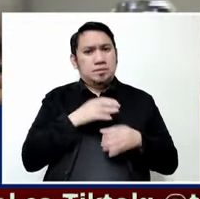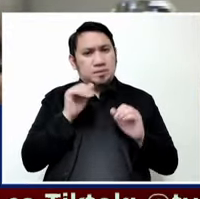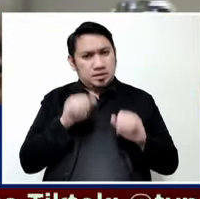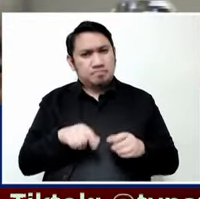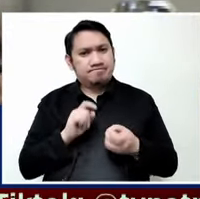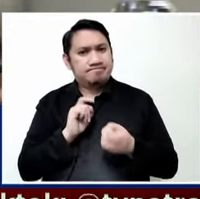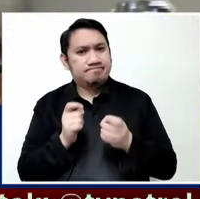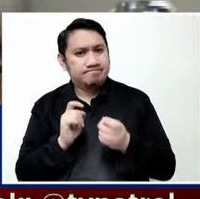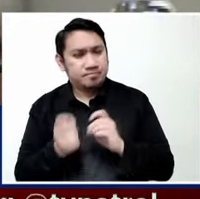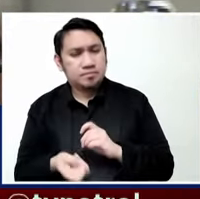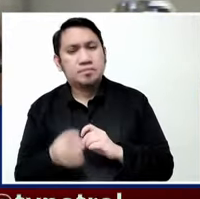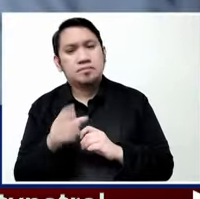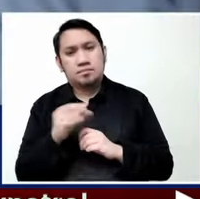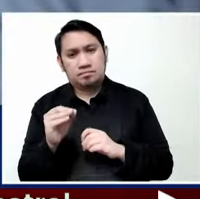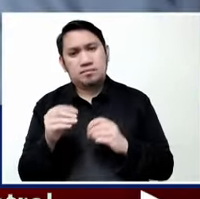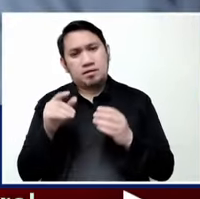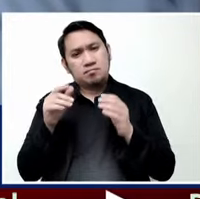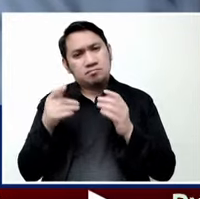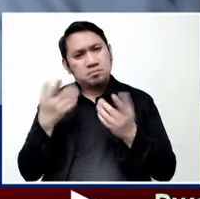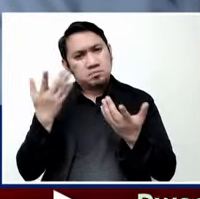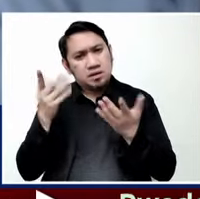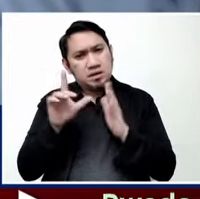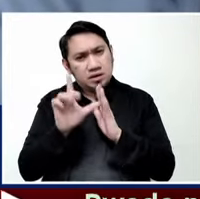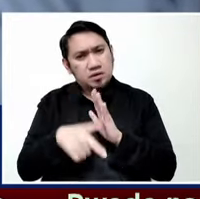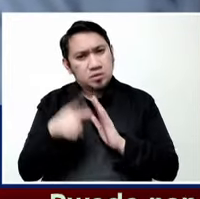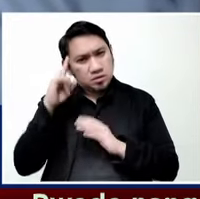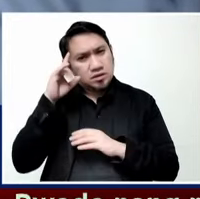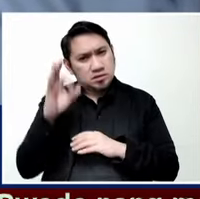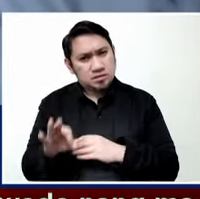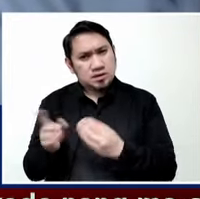that into an expulsion. Who knows?